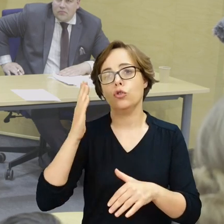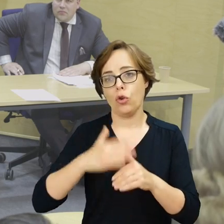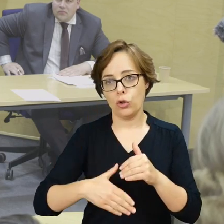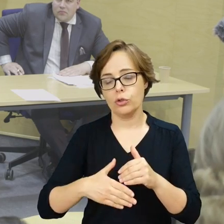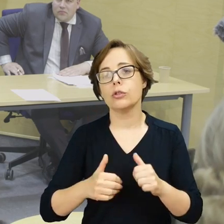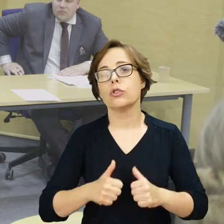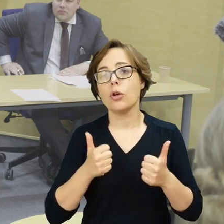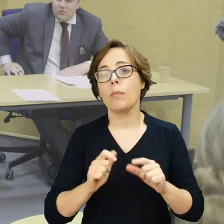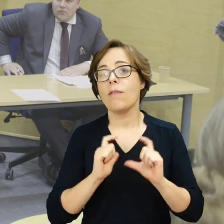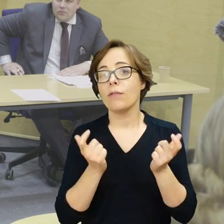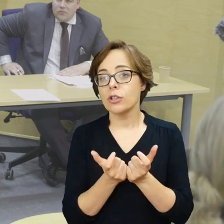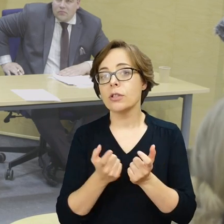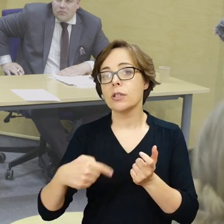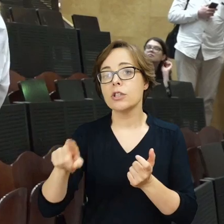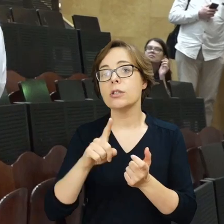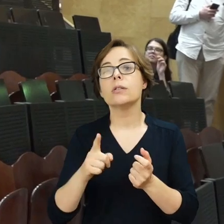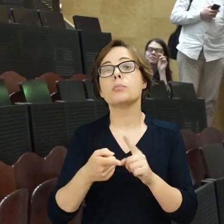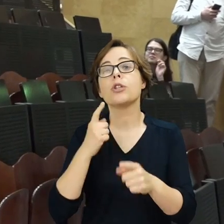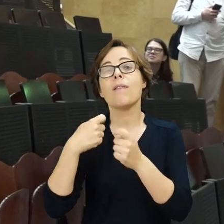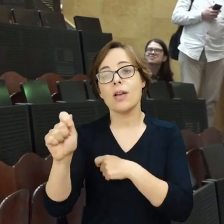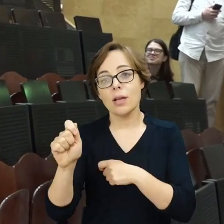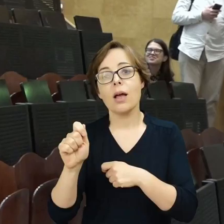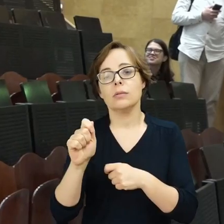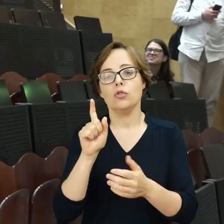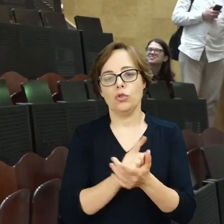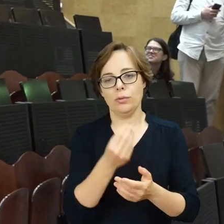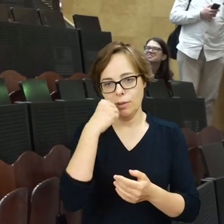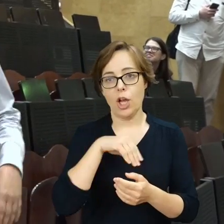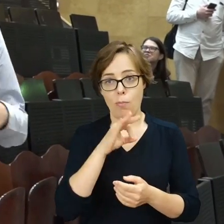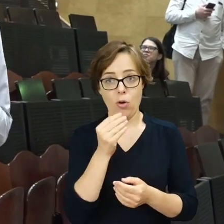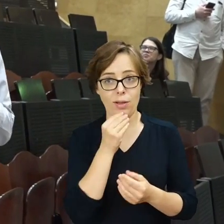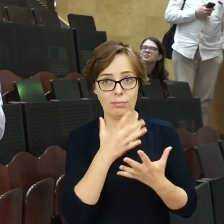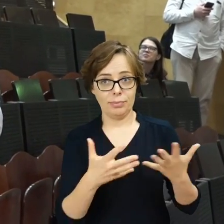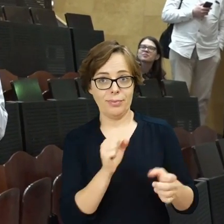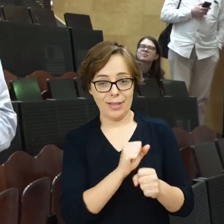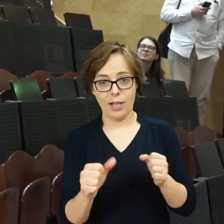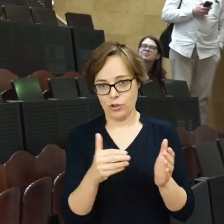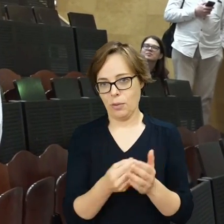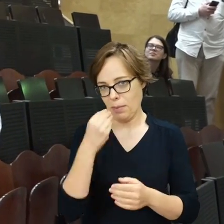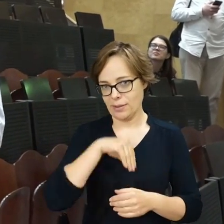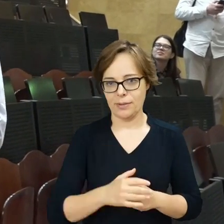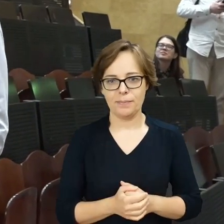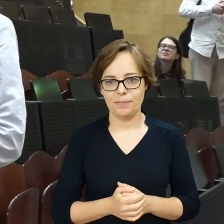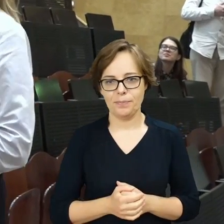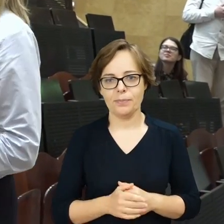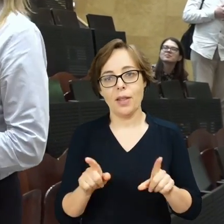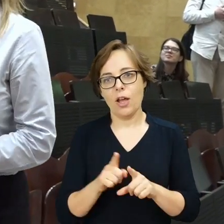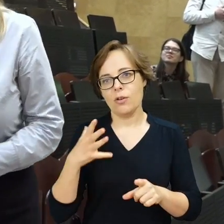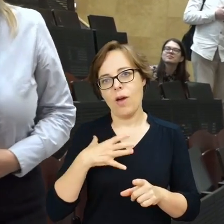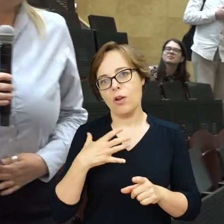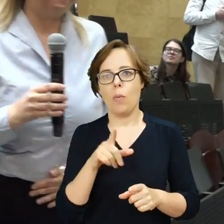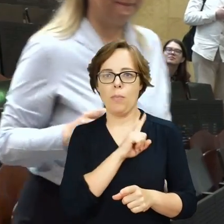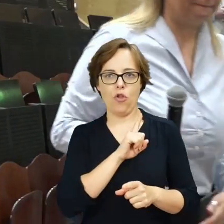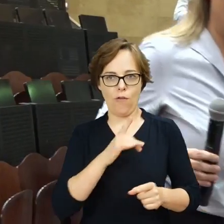zdążyli przed wyjazdem zjeść, bo mamy kupę jedzenia i trzeba je zjeść. Też pomyślmy o swoich żołądkach. Kto chciałby zadać